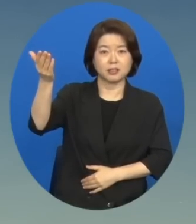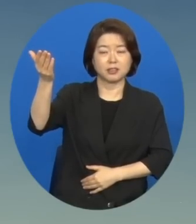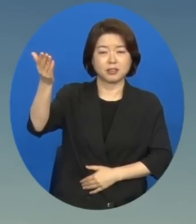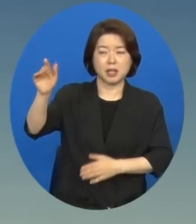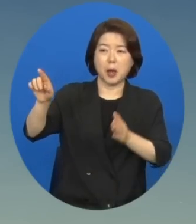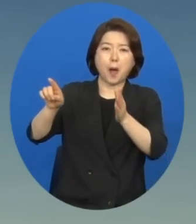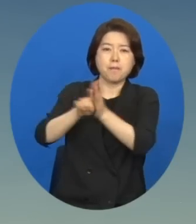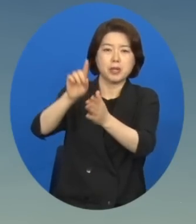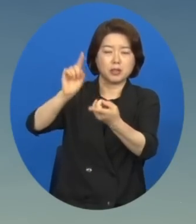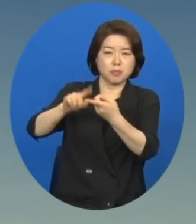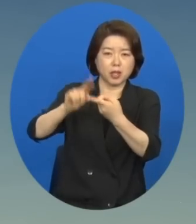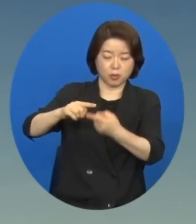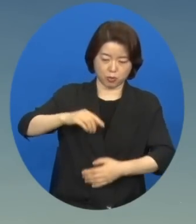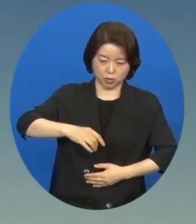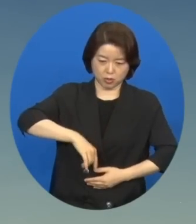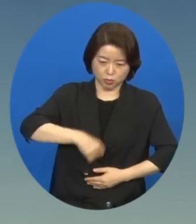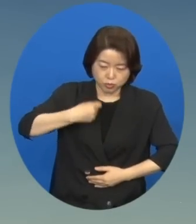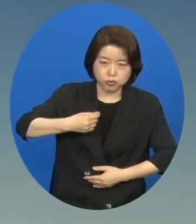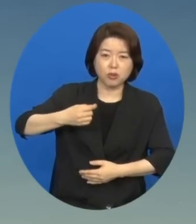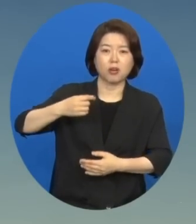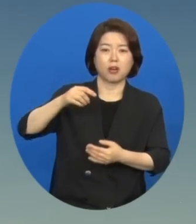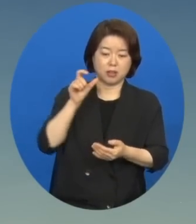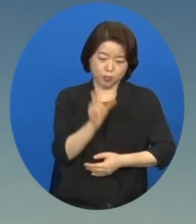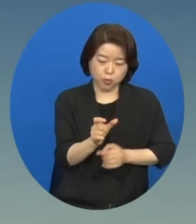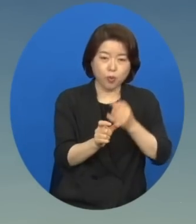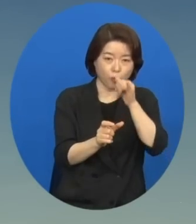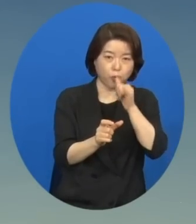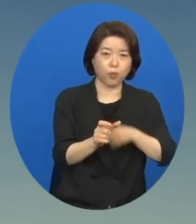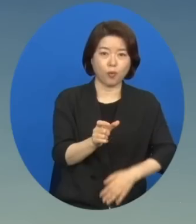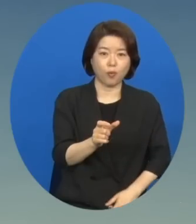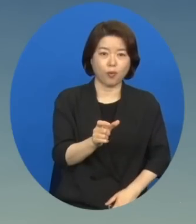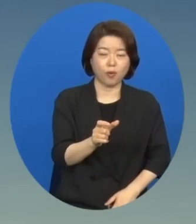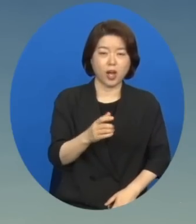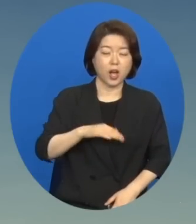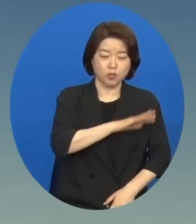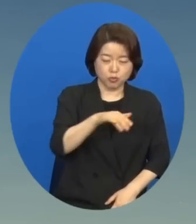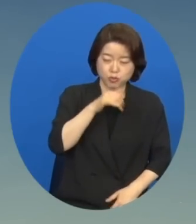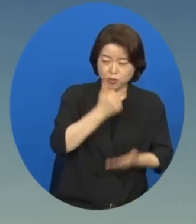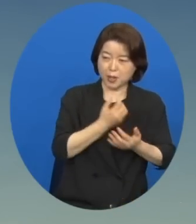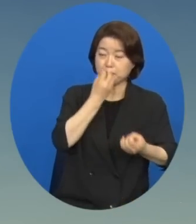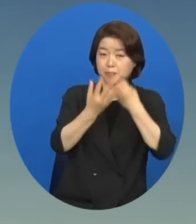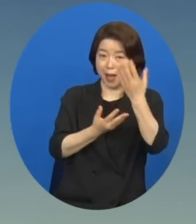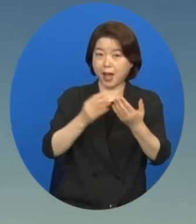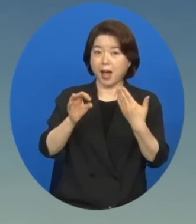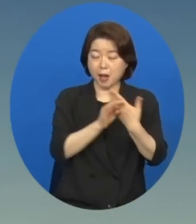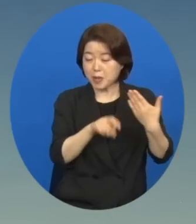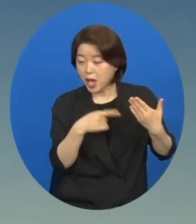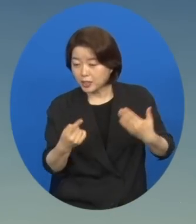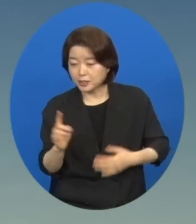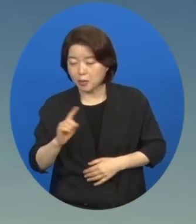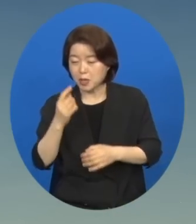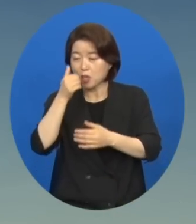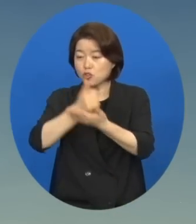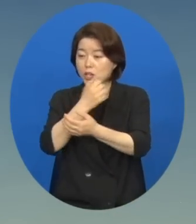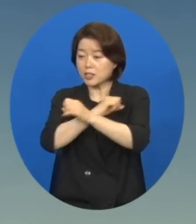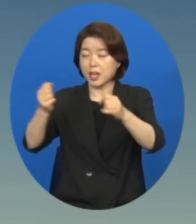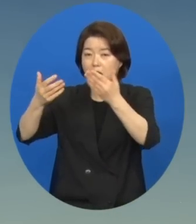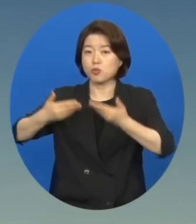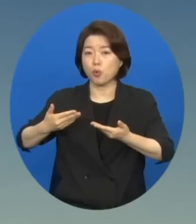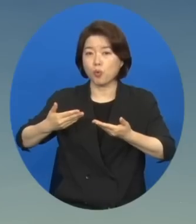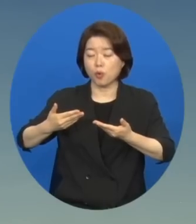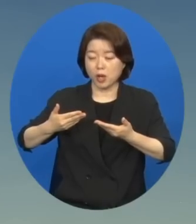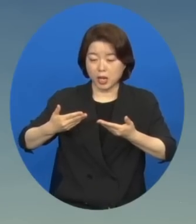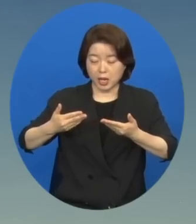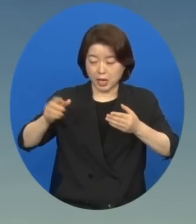미쁘시고 의로우사, 이렇게 나와 있어요. 우리가 우리 죄를 자백하면 그러면 죄를 사해 주시는데 그